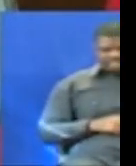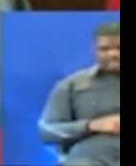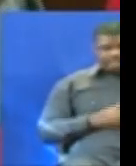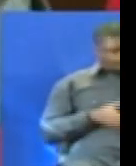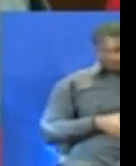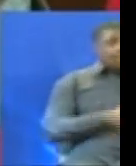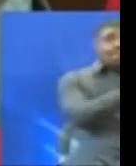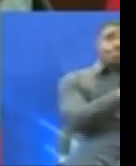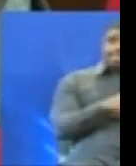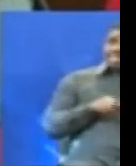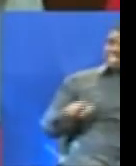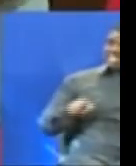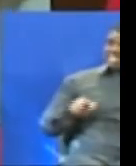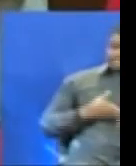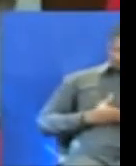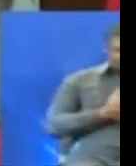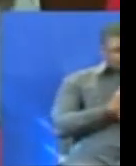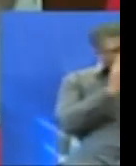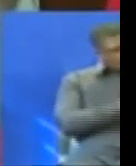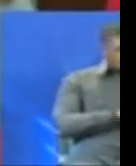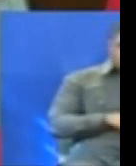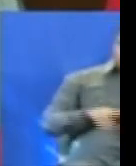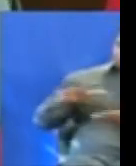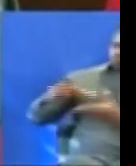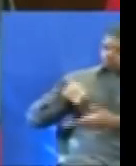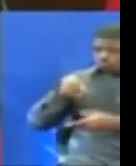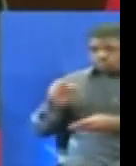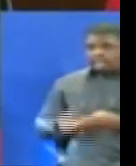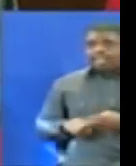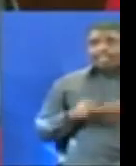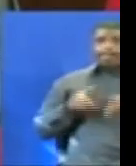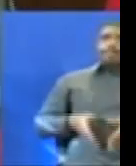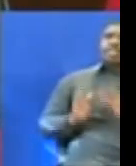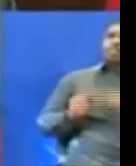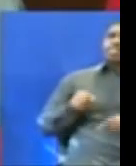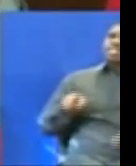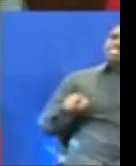Barabara hii ndio inayopitisha korosho, inayopitisha ufuta, na ndio barabara hasa